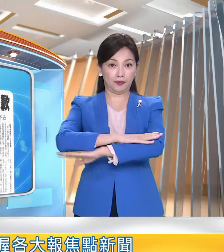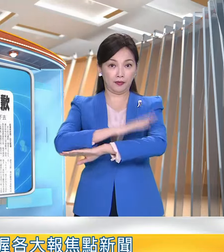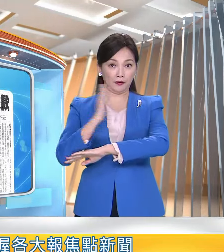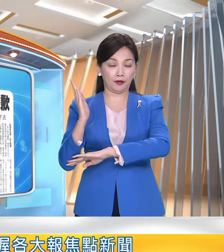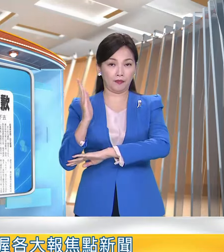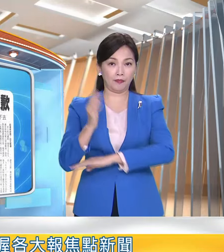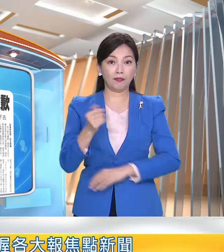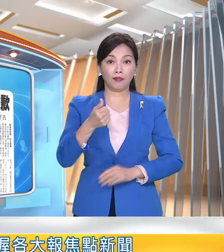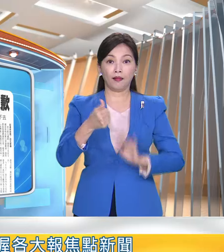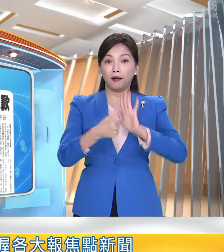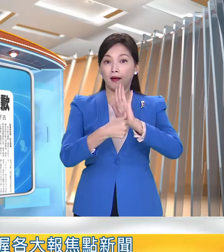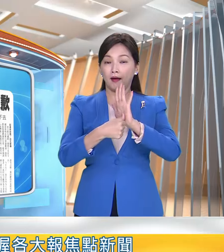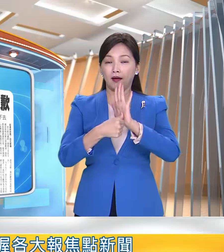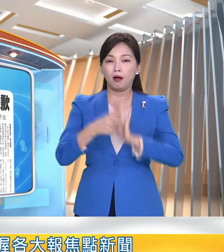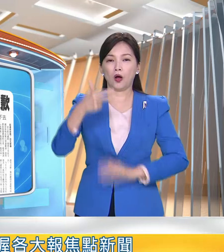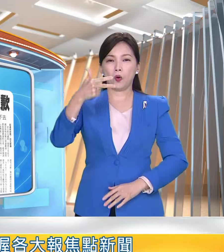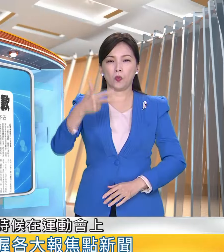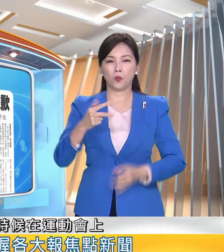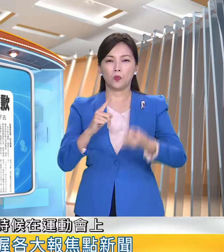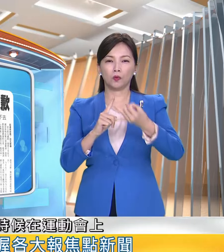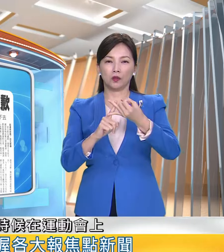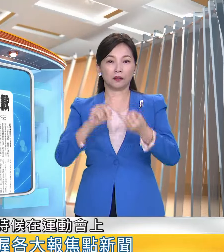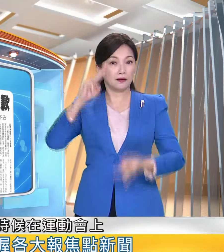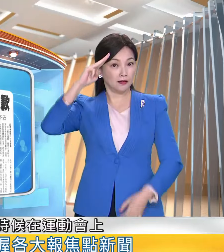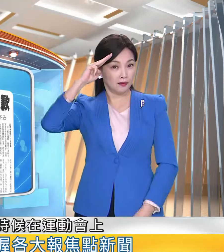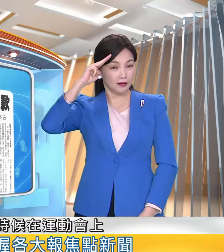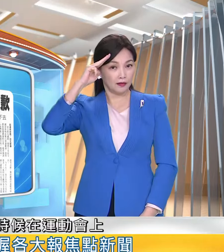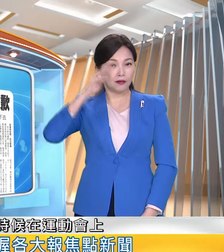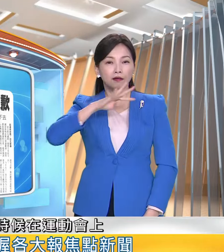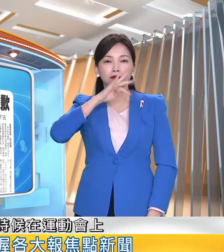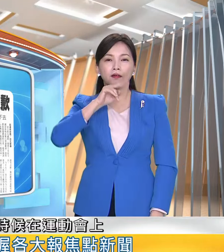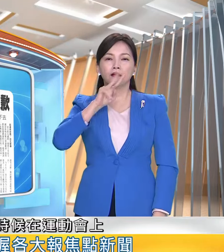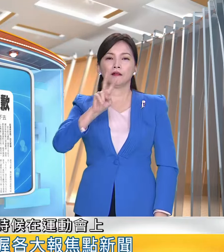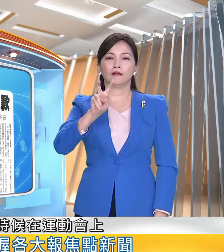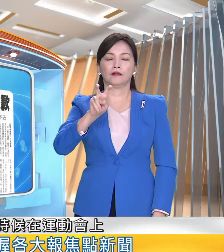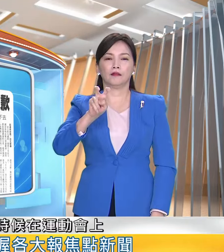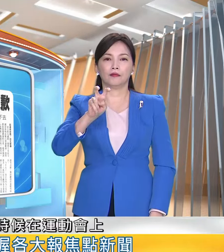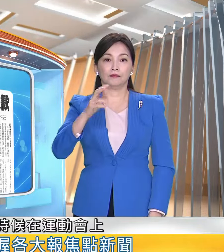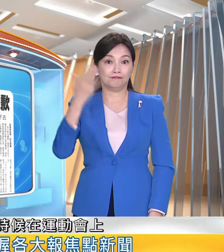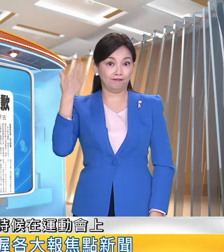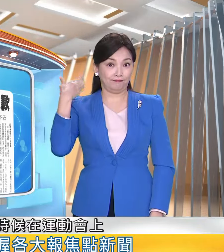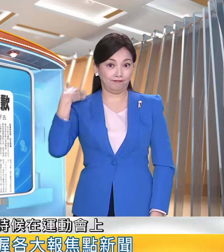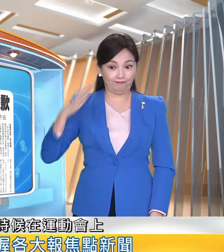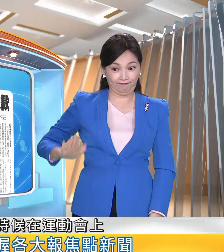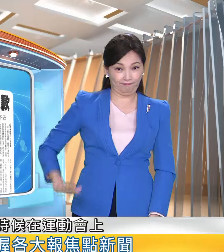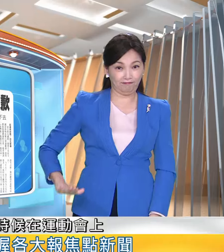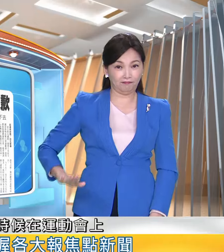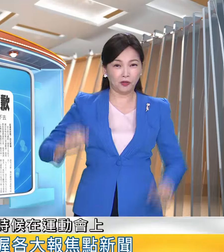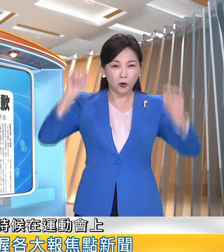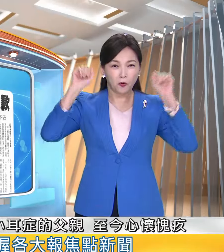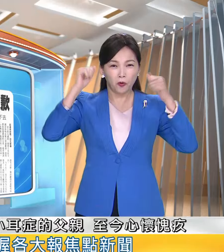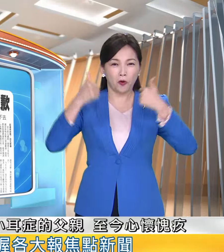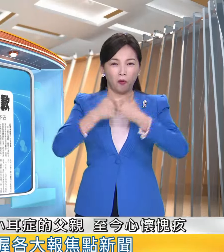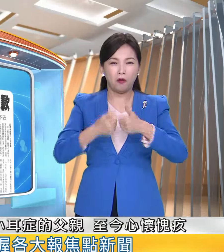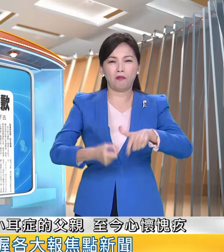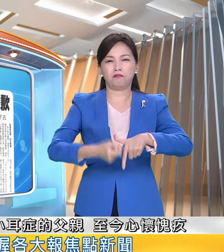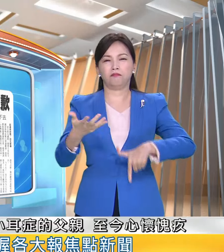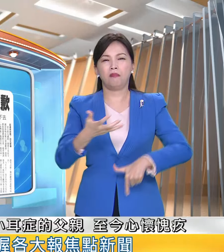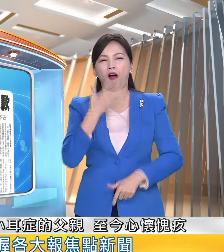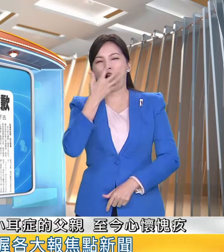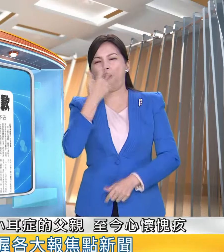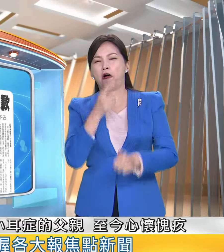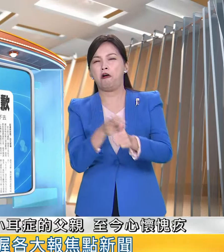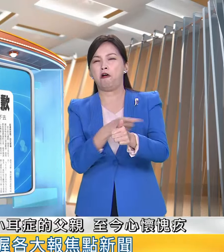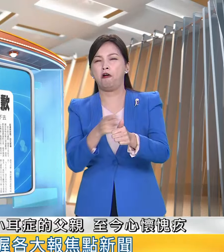《联合报》提到了22岁的徐世哲。小时候在运动会上公开讥